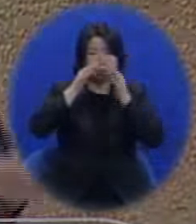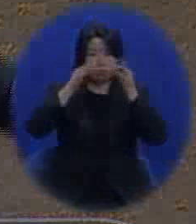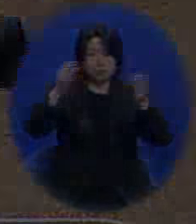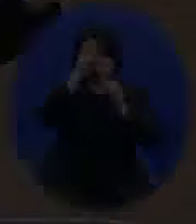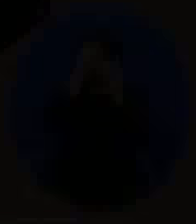기도합시다.